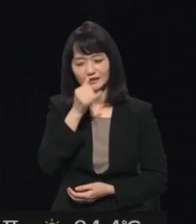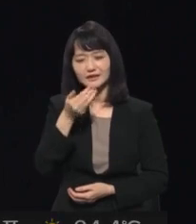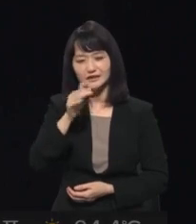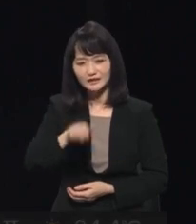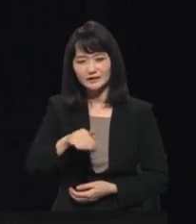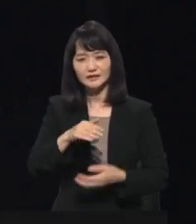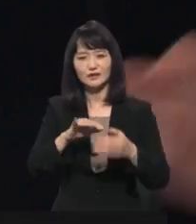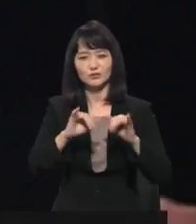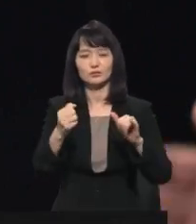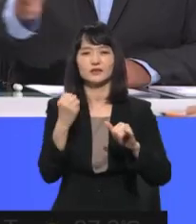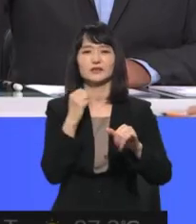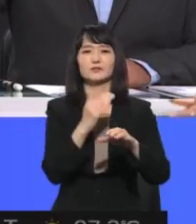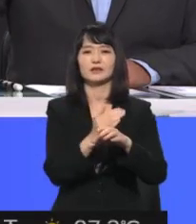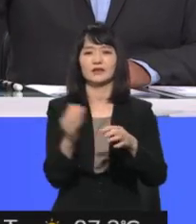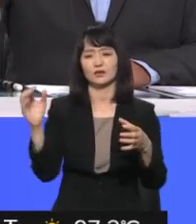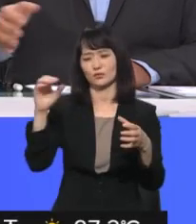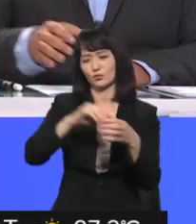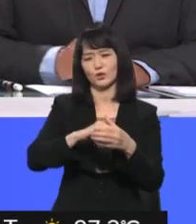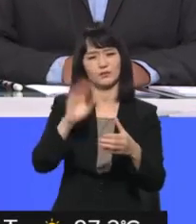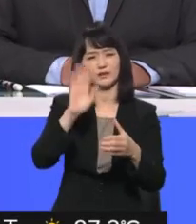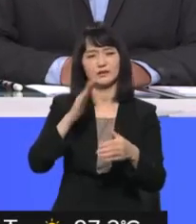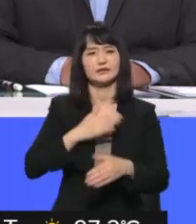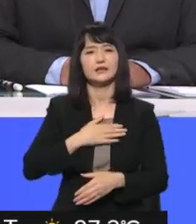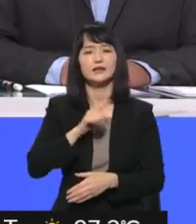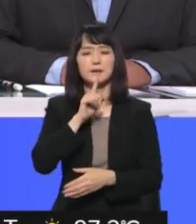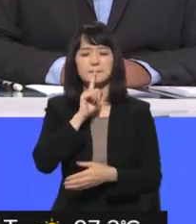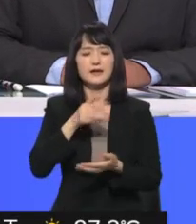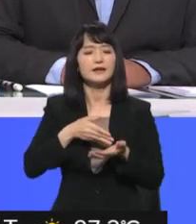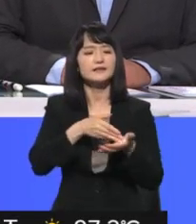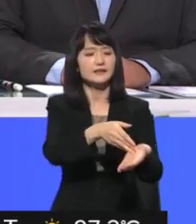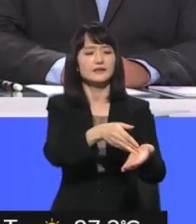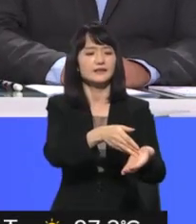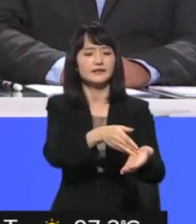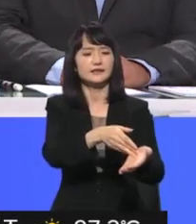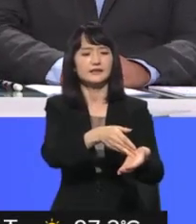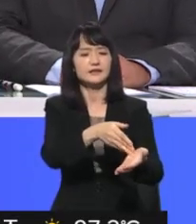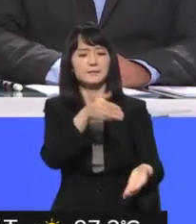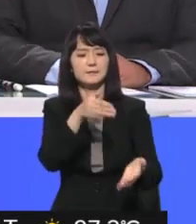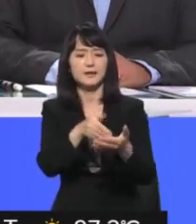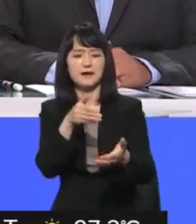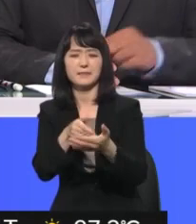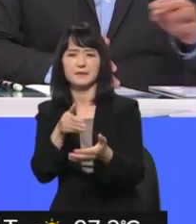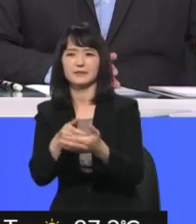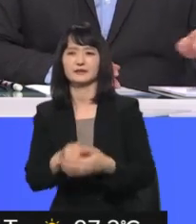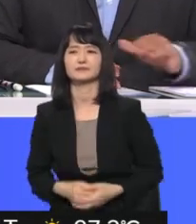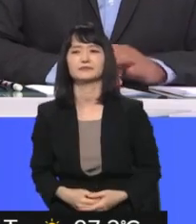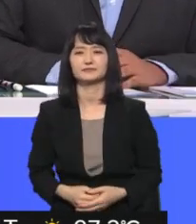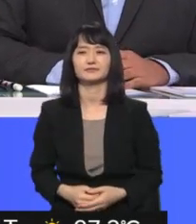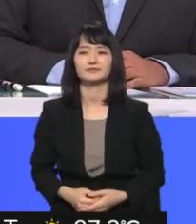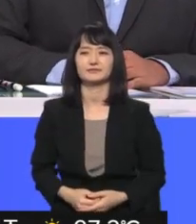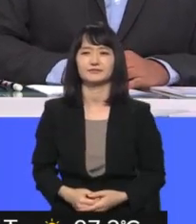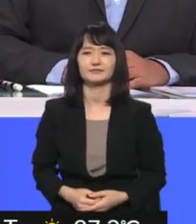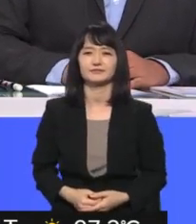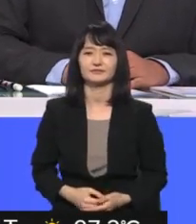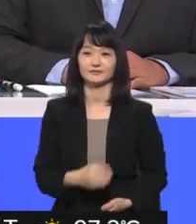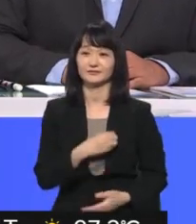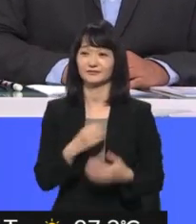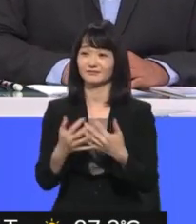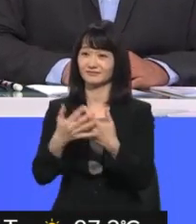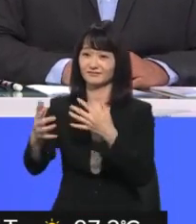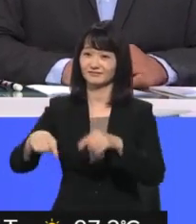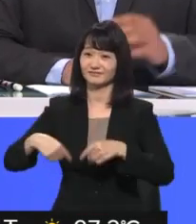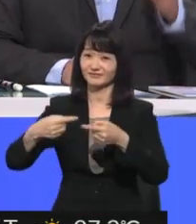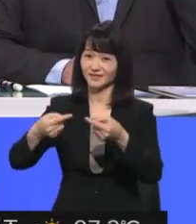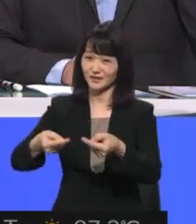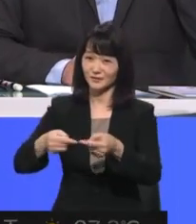강하게 얘기하려고 하는 얘기 반대로 하더라구요 수로 유이의 쓴 맛을 한번 보셔요 아 이거는 저의 몹들을 가서 그래 우리 하니까